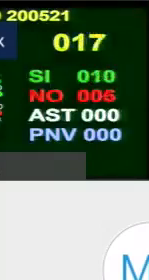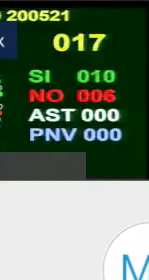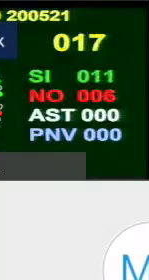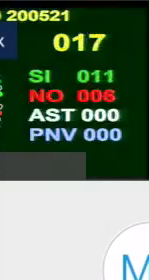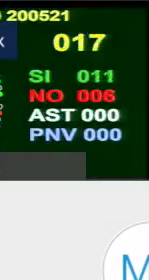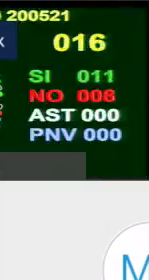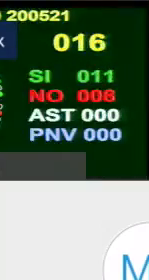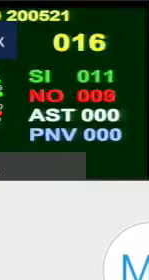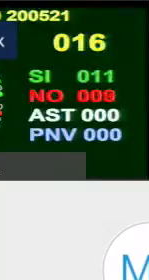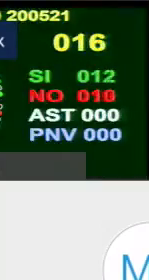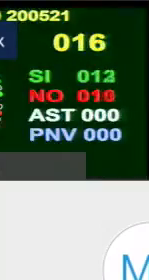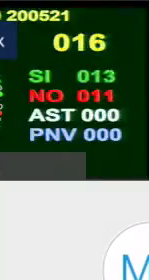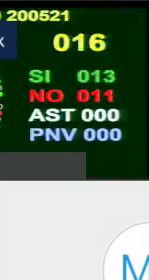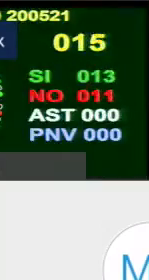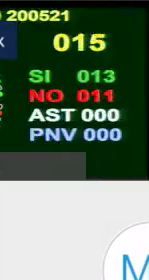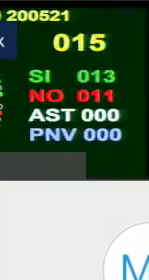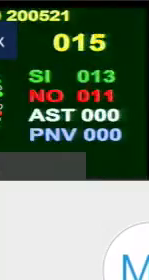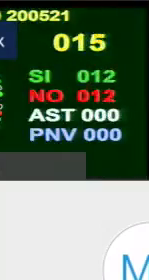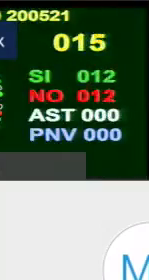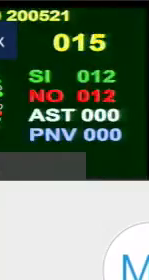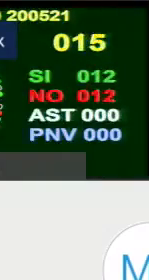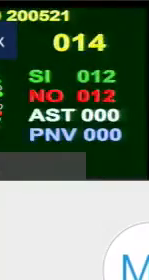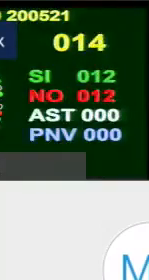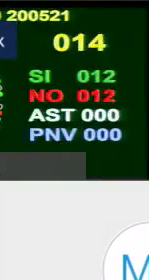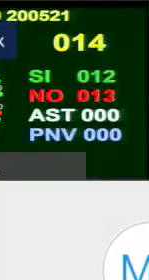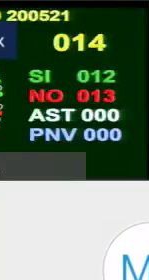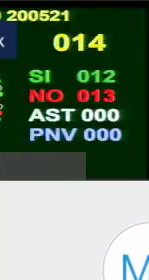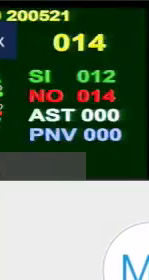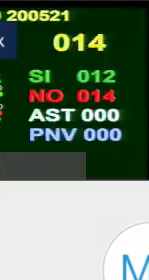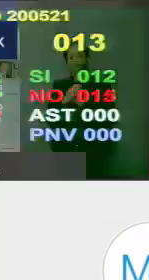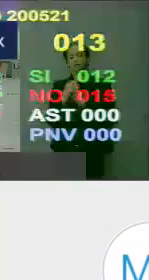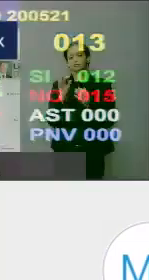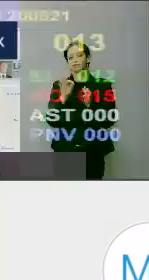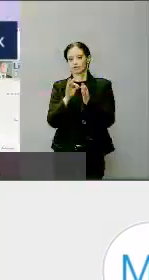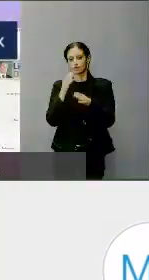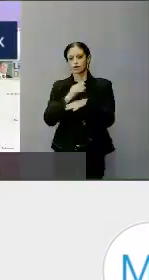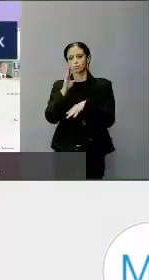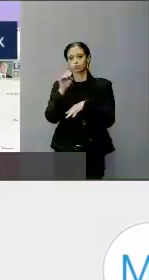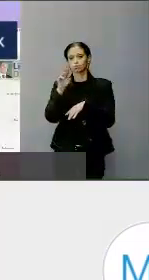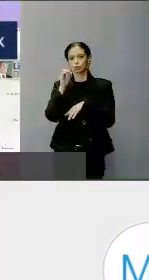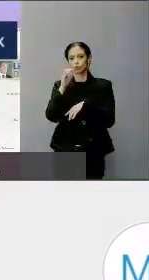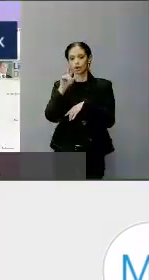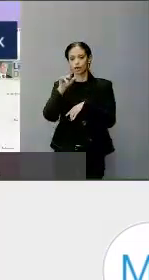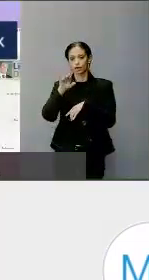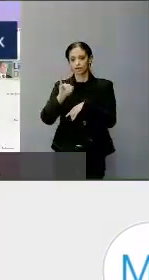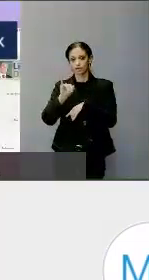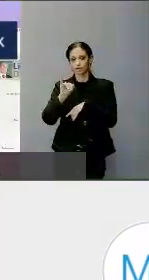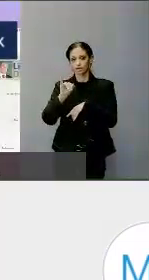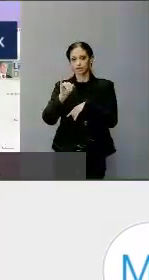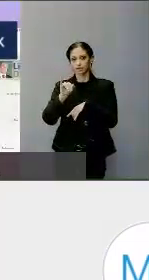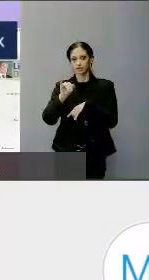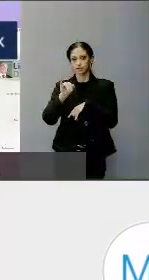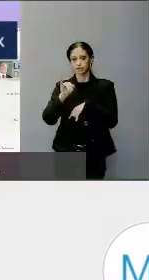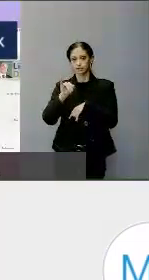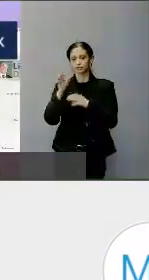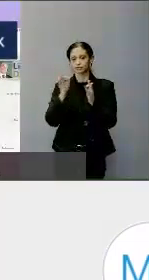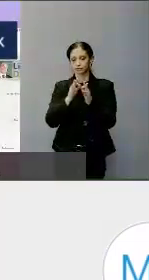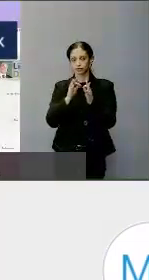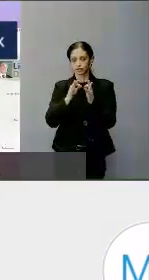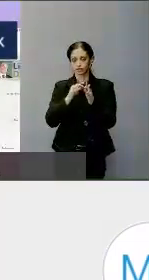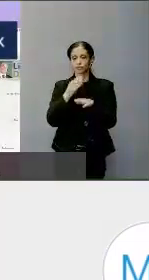da remoto sul 2 19 consigliera veniente volevo le consigliere bruccoleri favore ma è